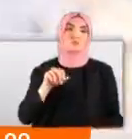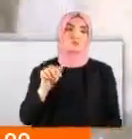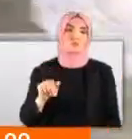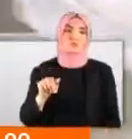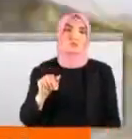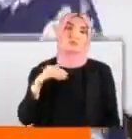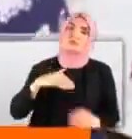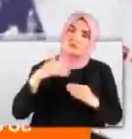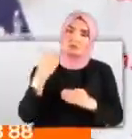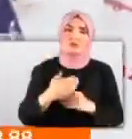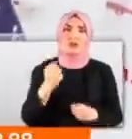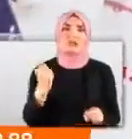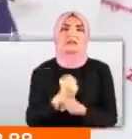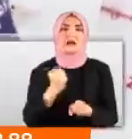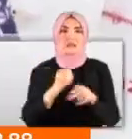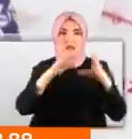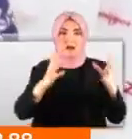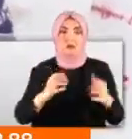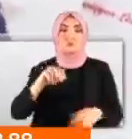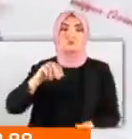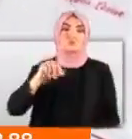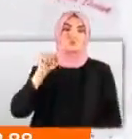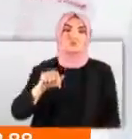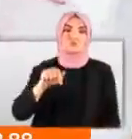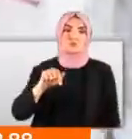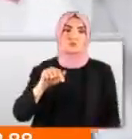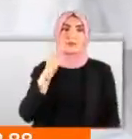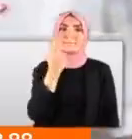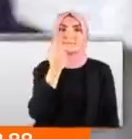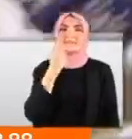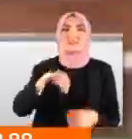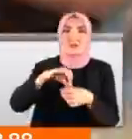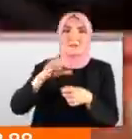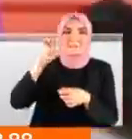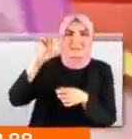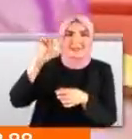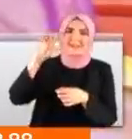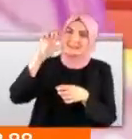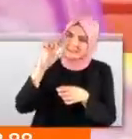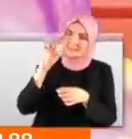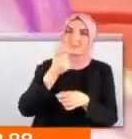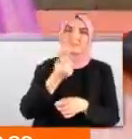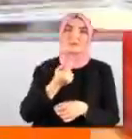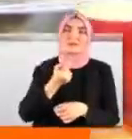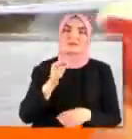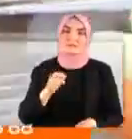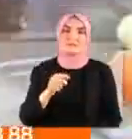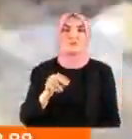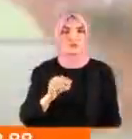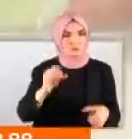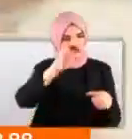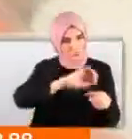Sonra kaya tuzumuz. 2 litreye bir çay bardağı dolu olmayacak, bir parmak azı. Şöyle tuzumuzu da koyduk.